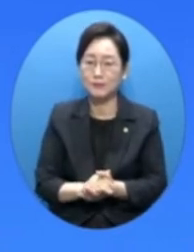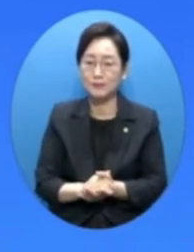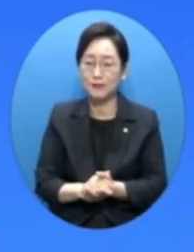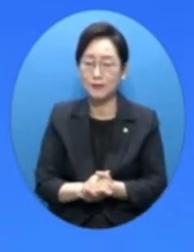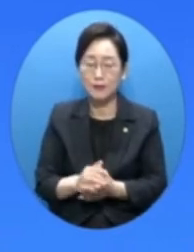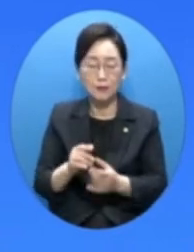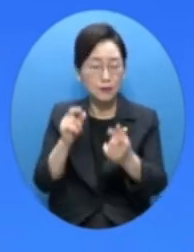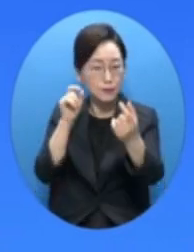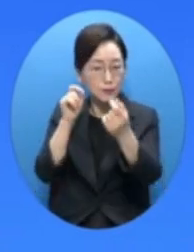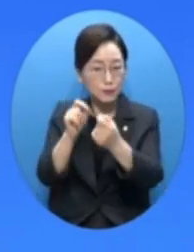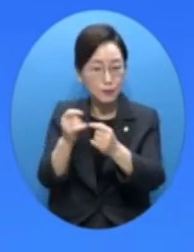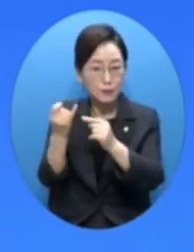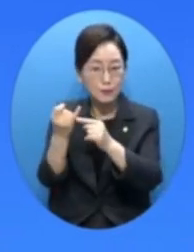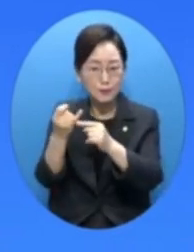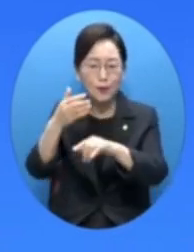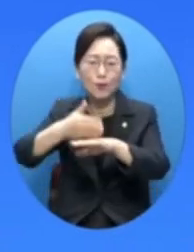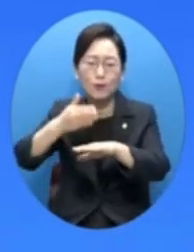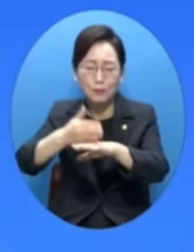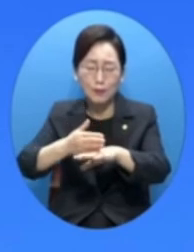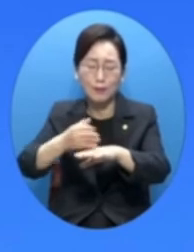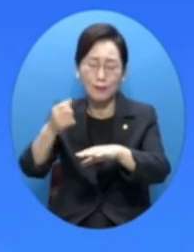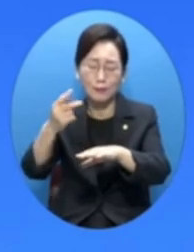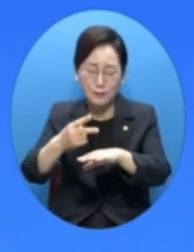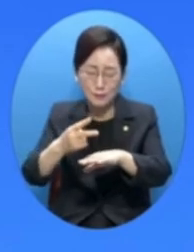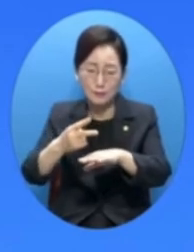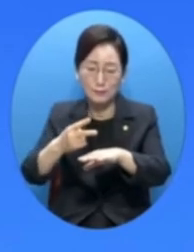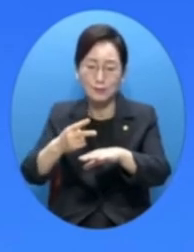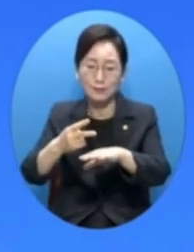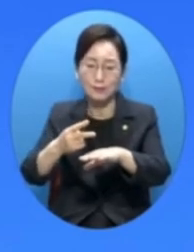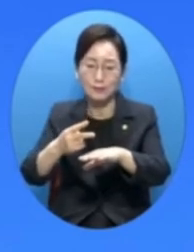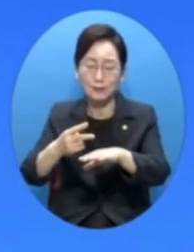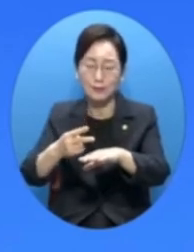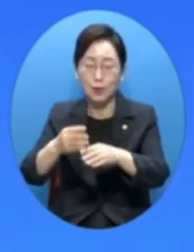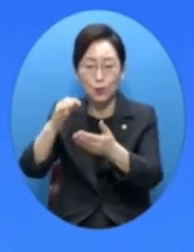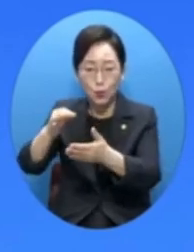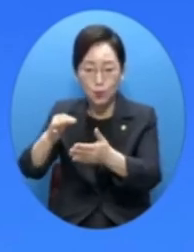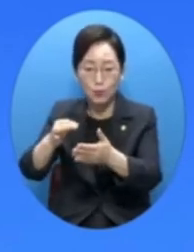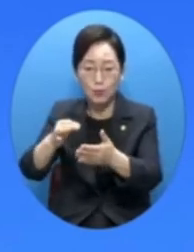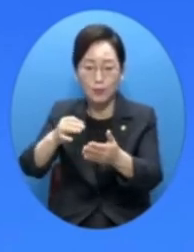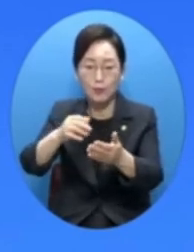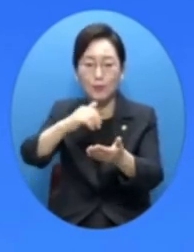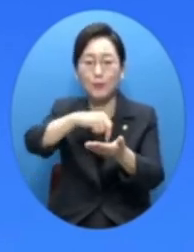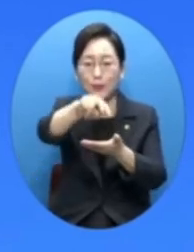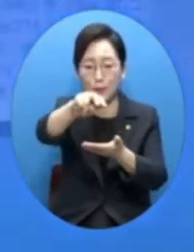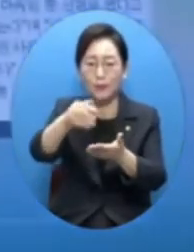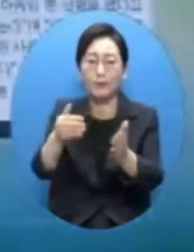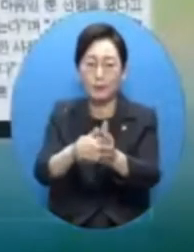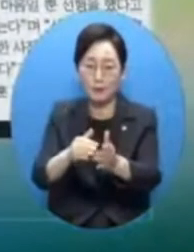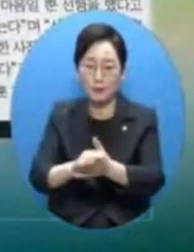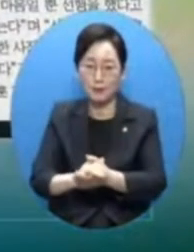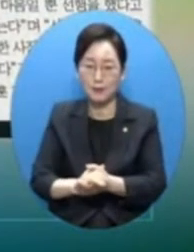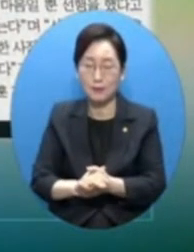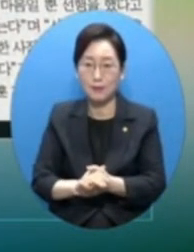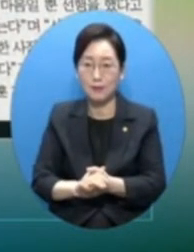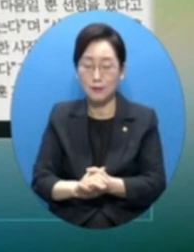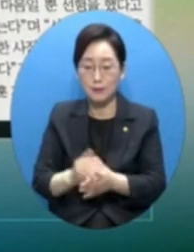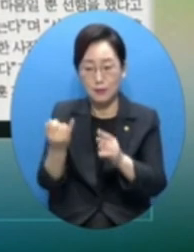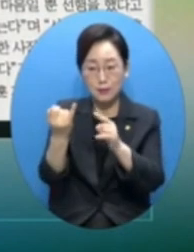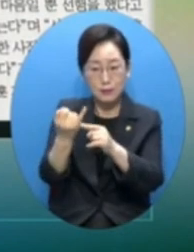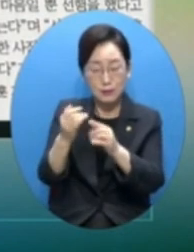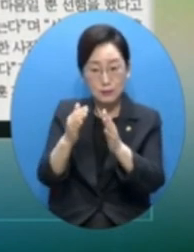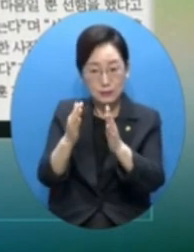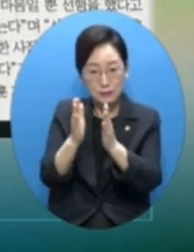얼마 있지 않아서 그 아이가 고맙다고 다시 하면서 자기 그 음식값을 보내왔습니다. 근데 그 집을 찾아가